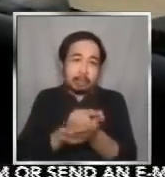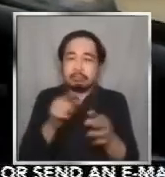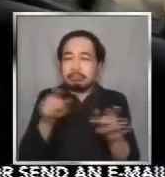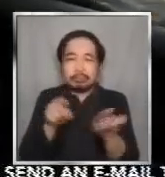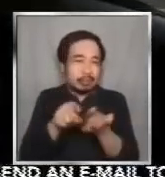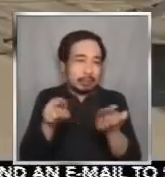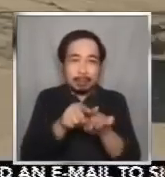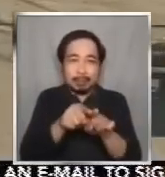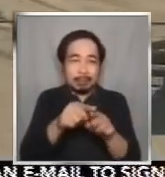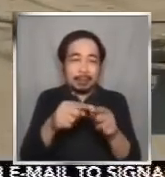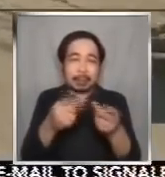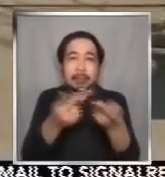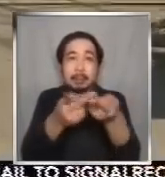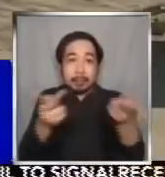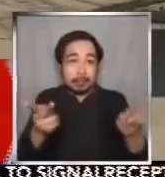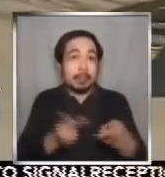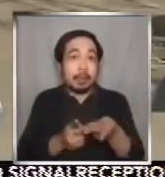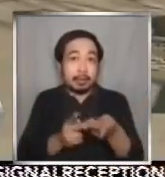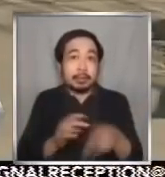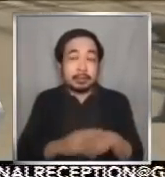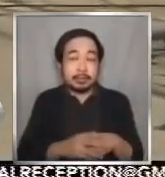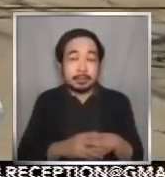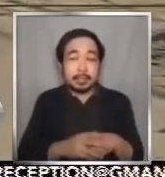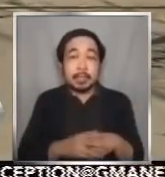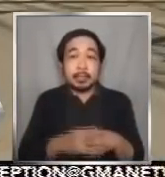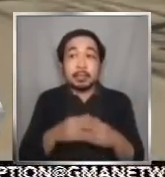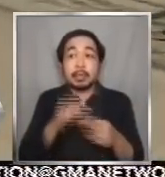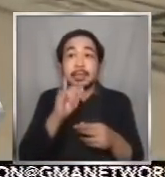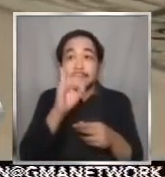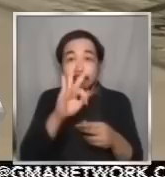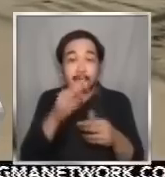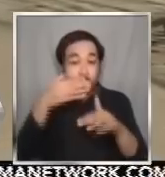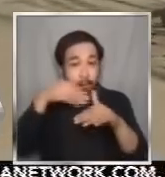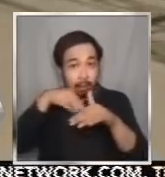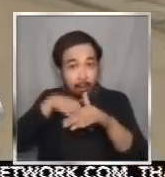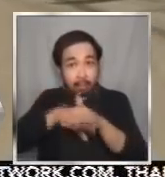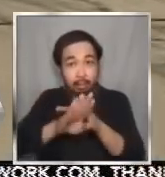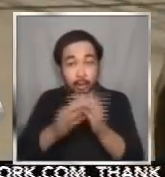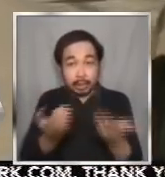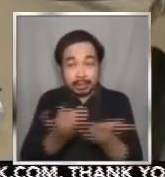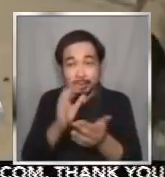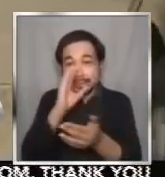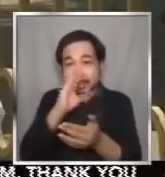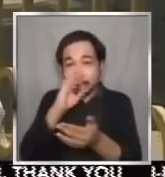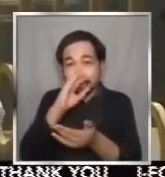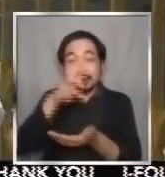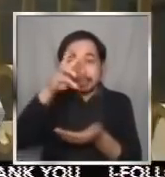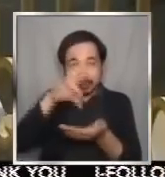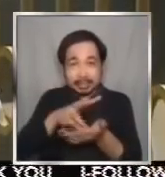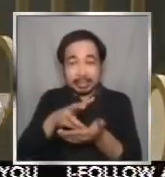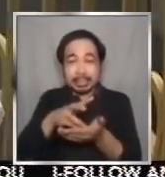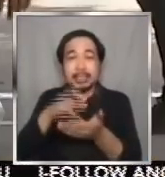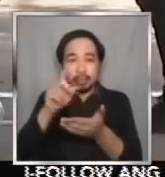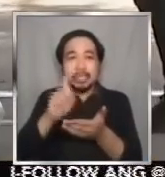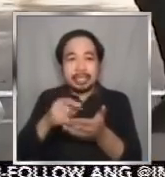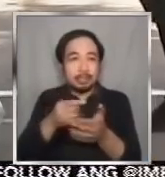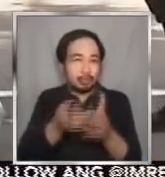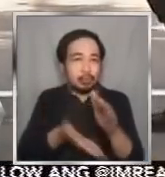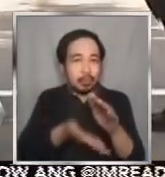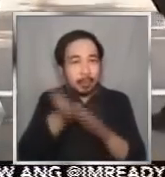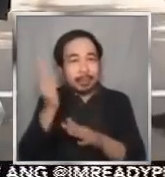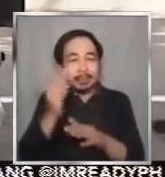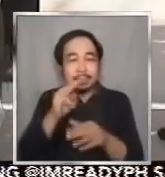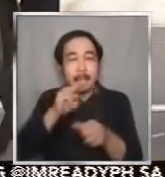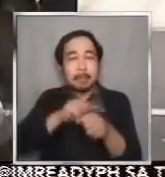location lamang. Ano, tsaka pagpapasok ka rito, Mike, sa Cebu City ay talagang dadaan ka sa Mandaue. No? Doon nga sa Kilang Bridge nila